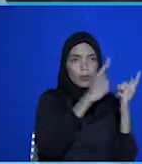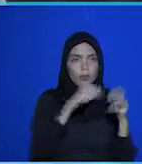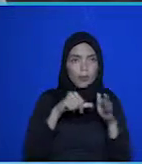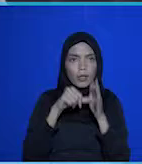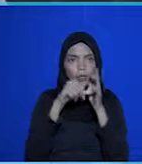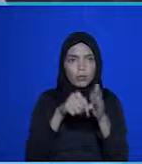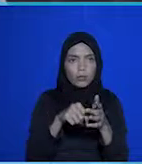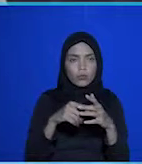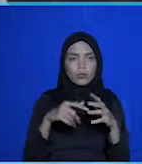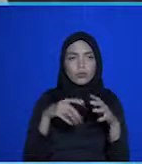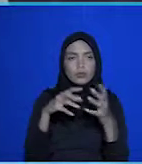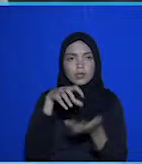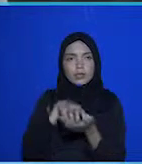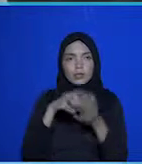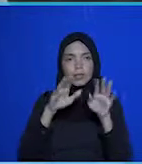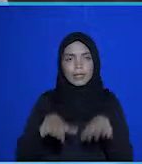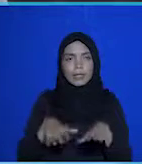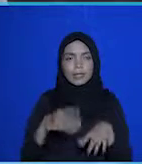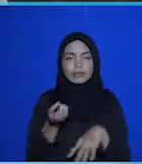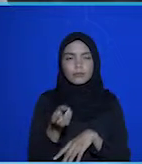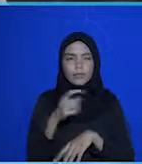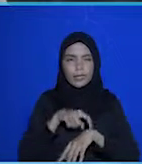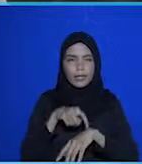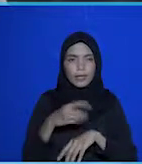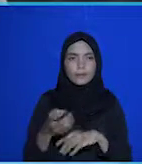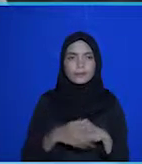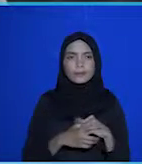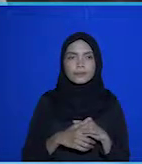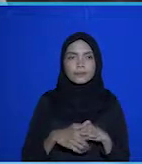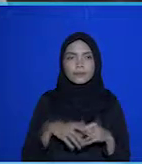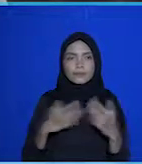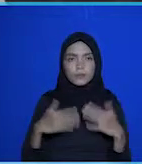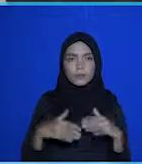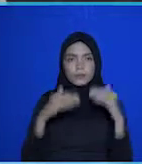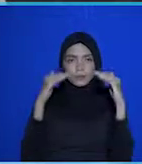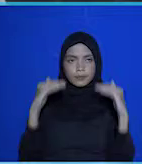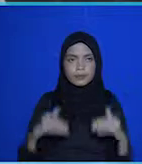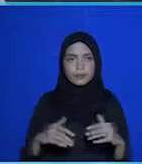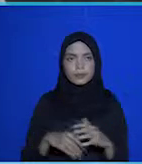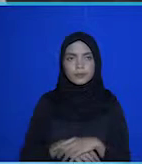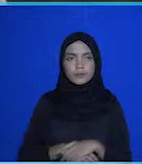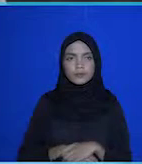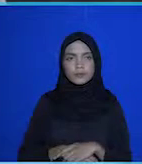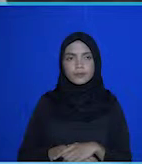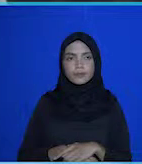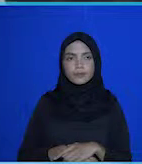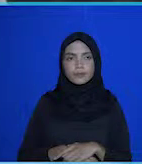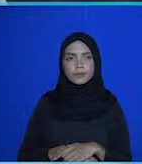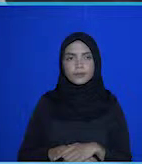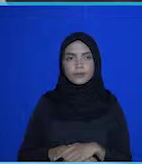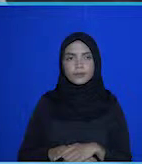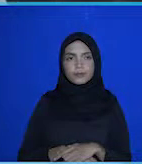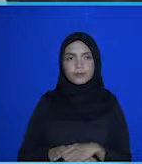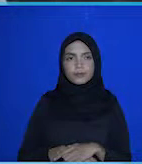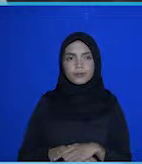tinggal sementara ini. Kemudian kegiatan yang berikutnya yang kami lakukan adalah mengaktivasi klaster nasional pengungsian dan perlindungan